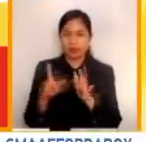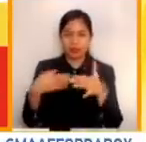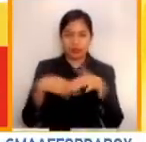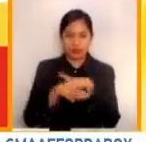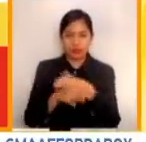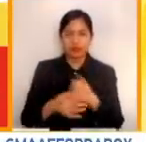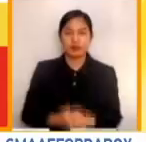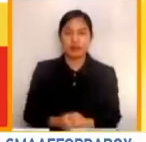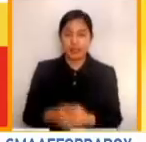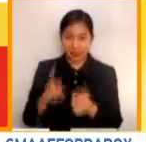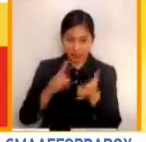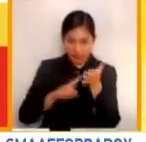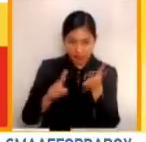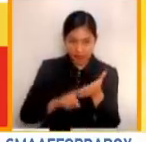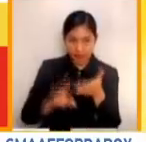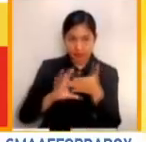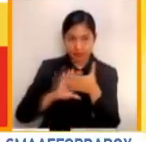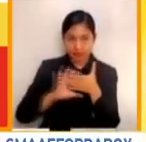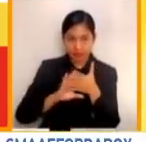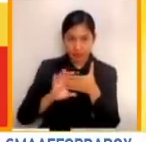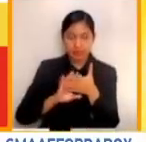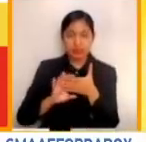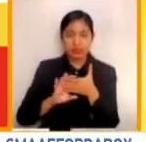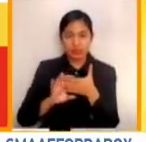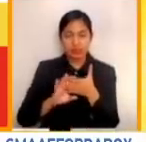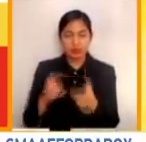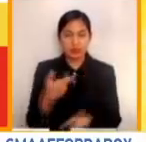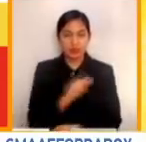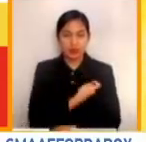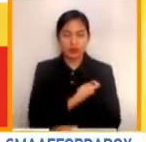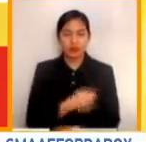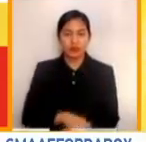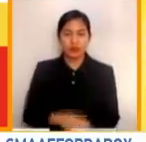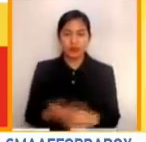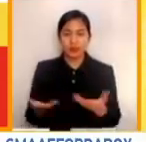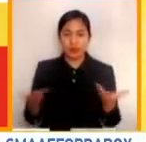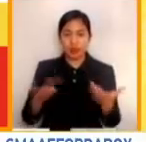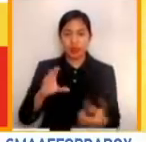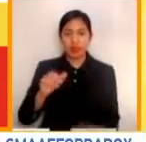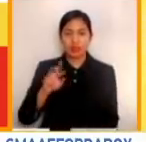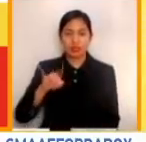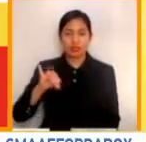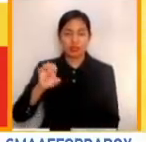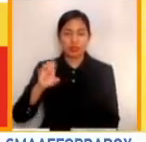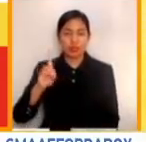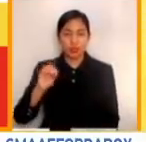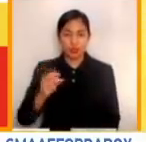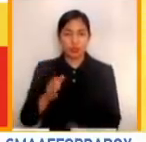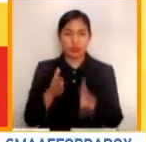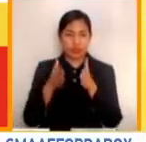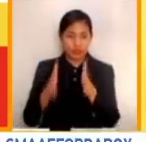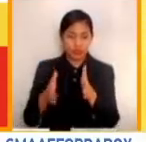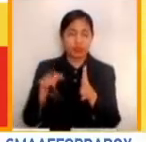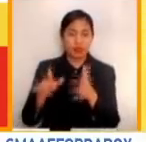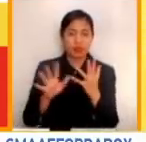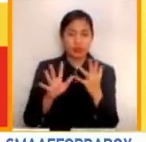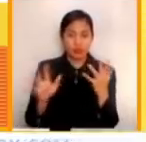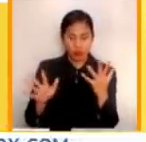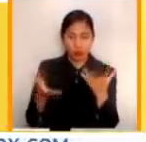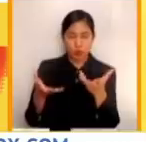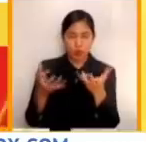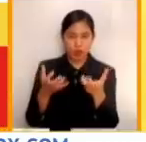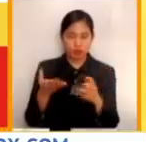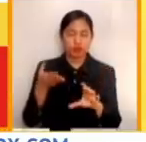vaccination card ng mga nais magsimba dito pa lang sa Carriedo Street. Dito nakapila ang mga nais makadalo sa susunod na misa. Yung mga dito lang